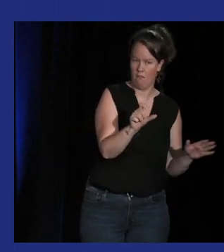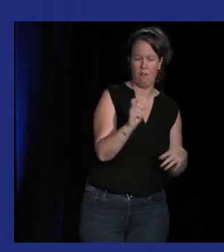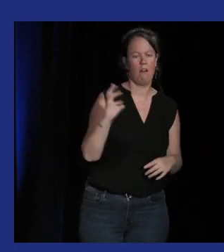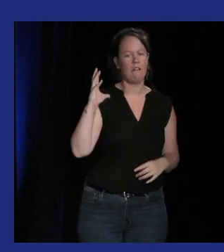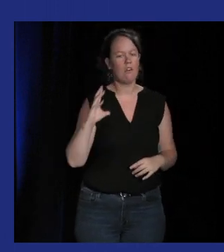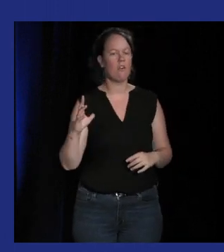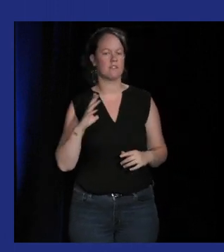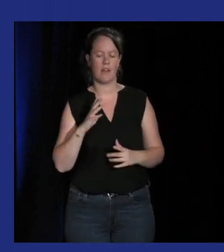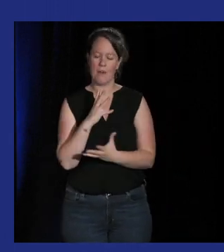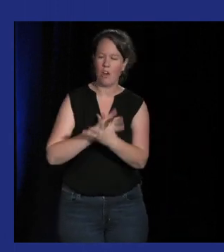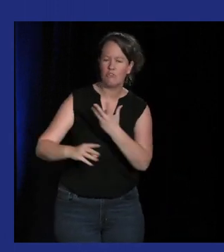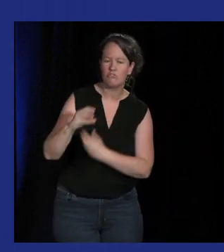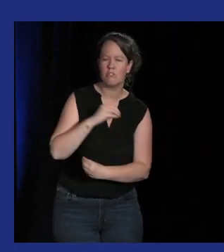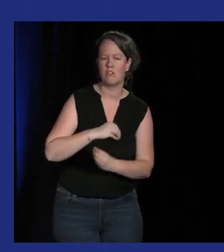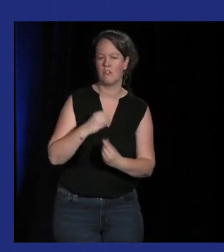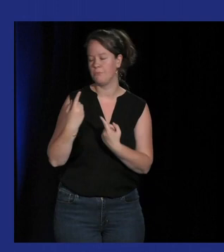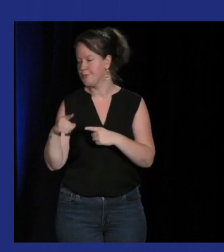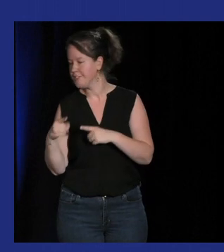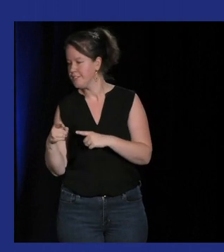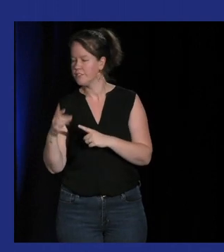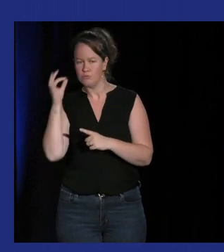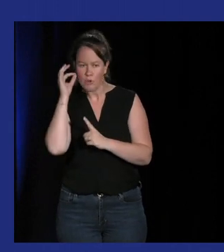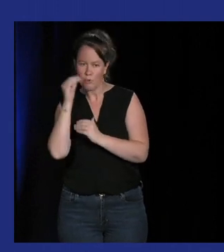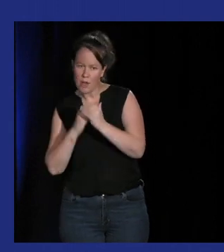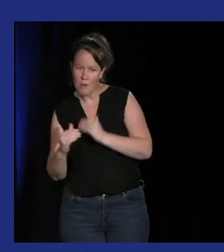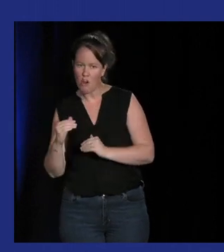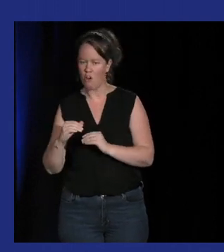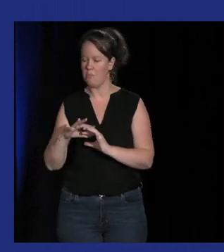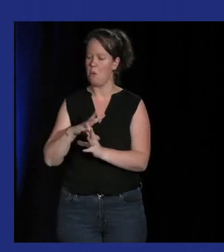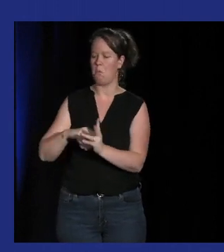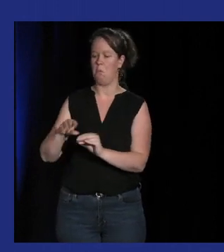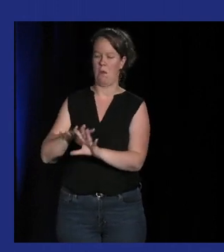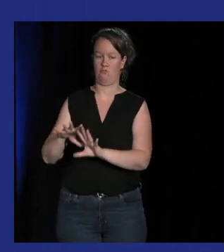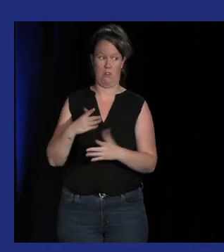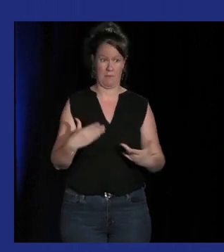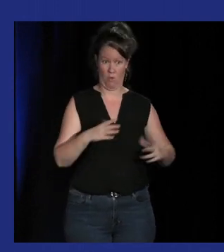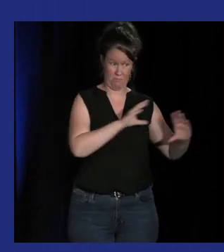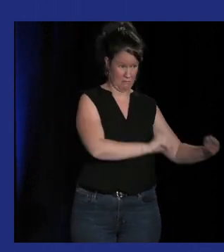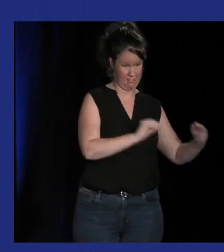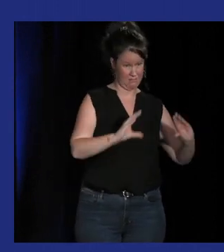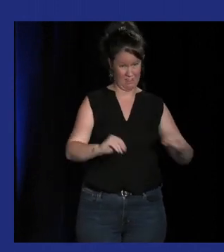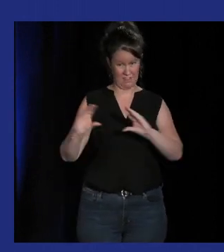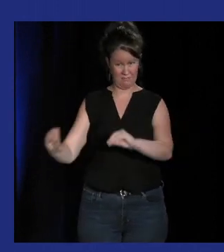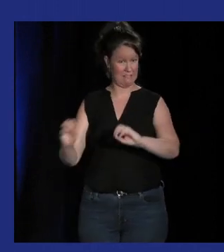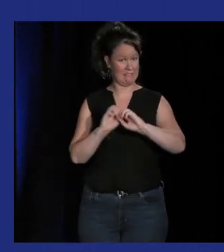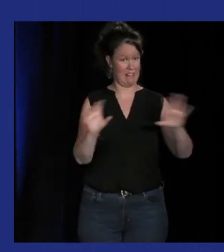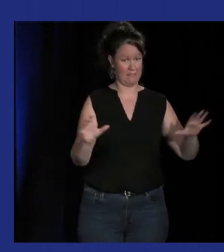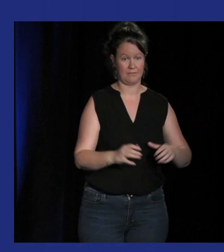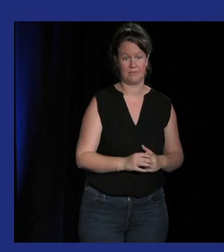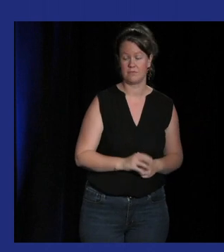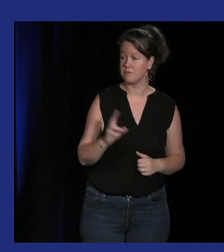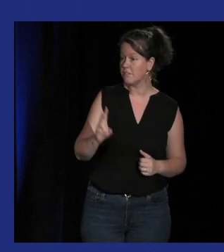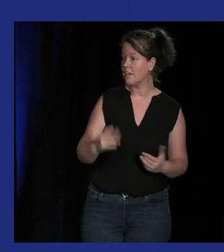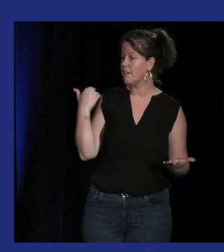programmeur autre chose et c'est vrai que finalement les jeux dont ils ont dit parler dans tous les jeux dont on parle depuis tout à l'heure dans les précédentes de table